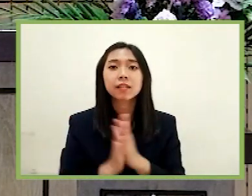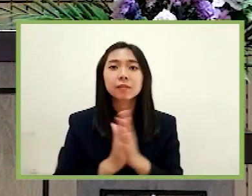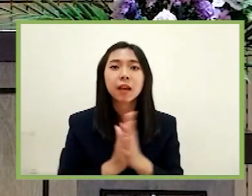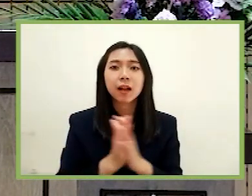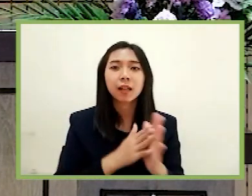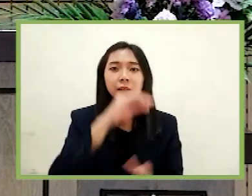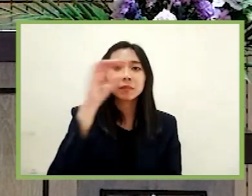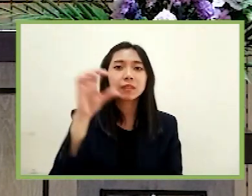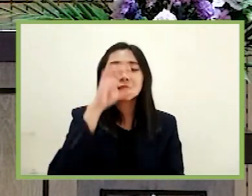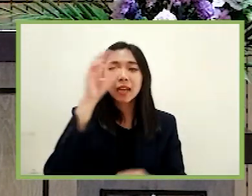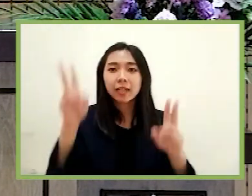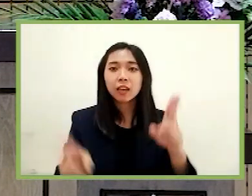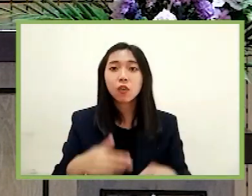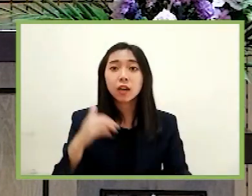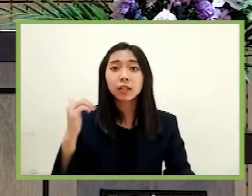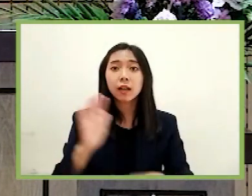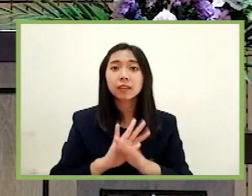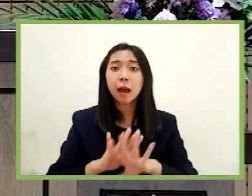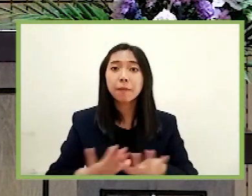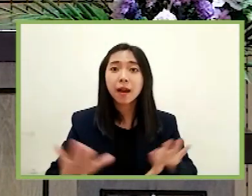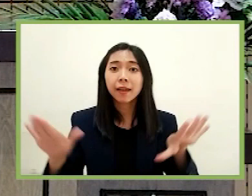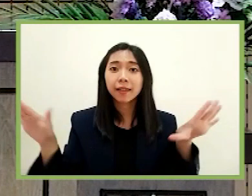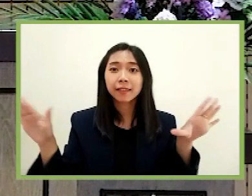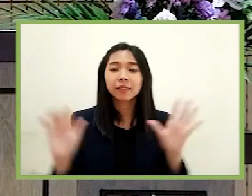mencari yang hilang perdamaian